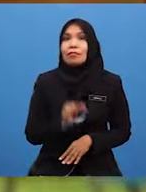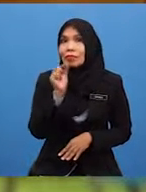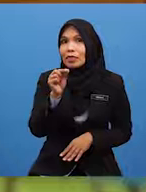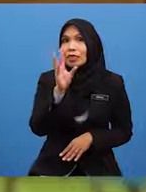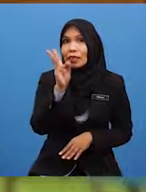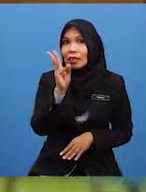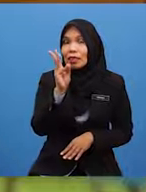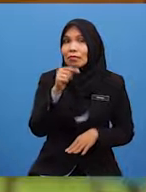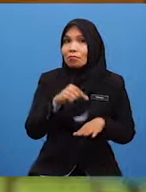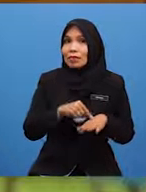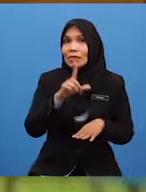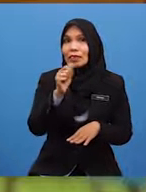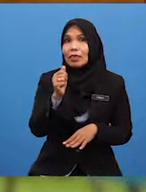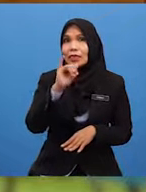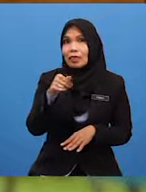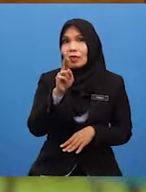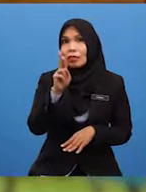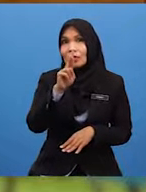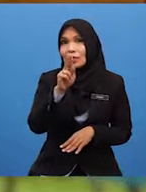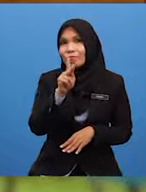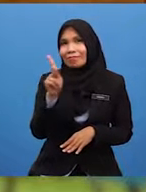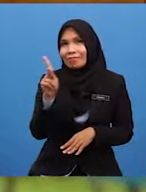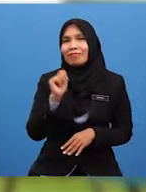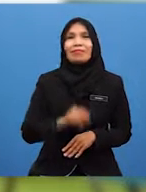berada pada lajur kanan.